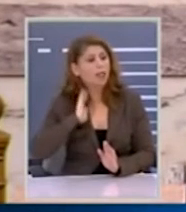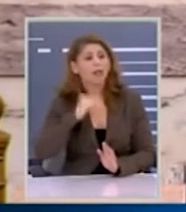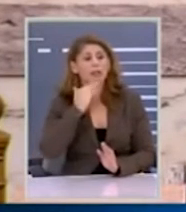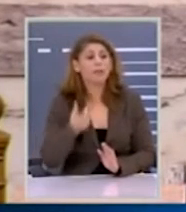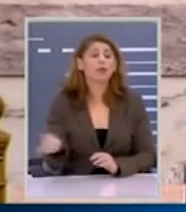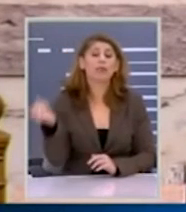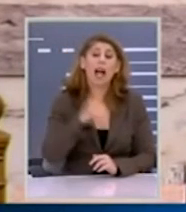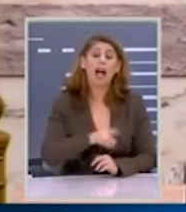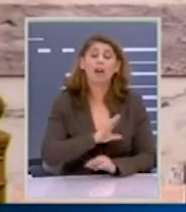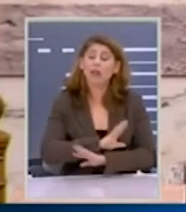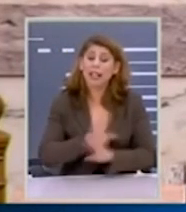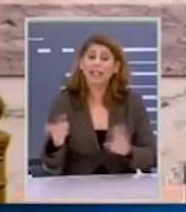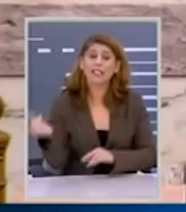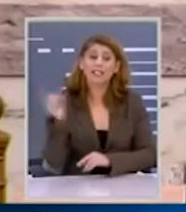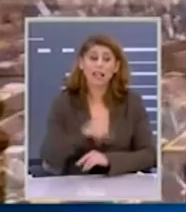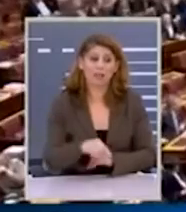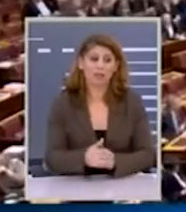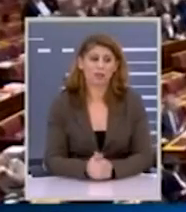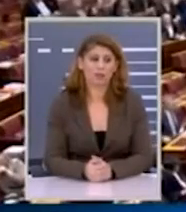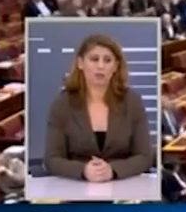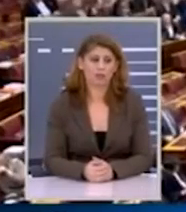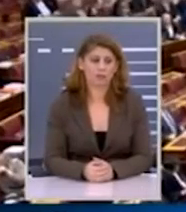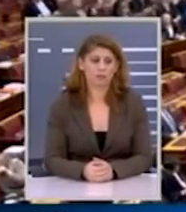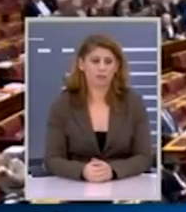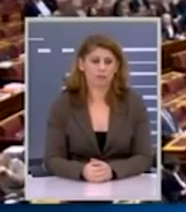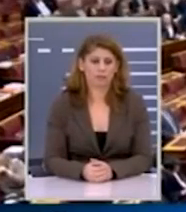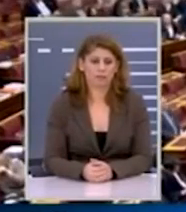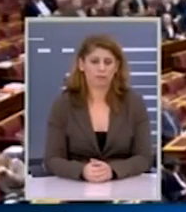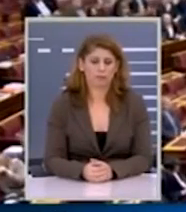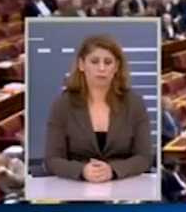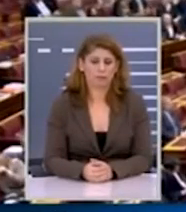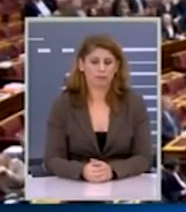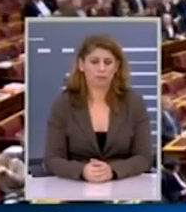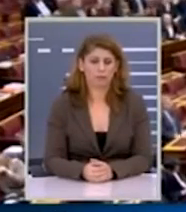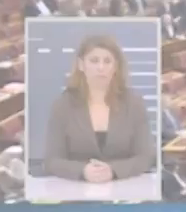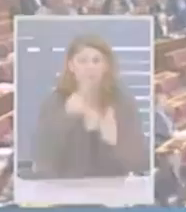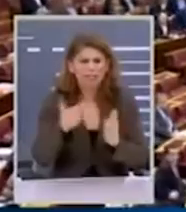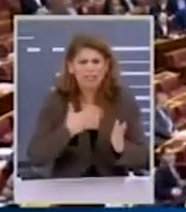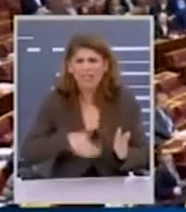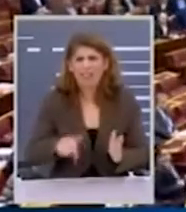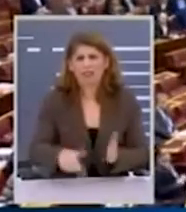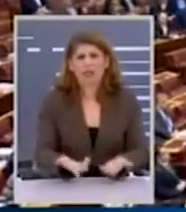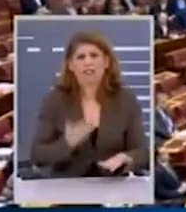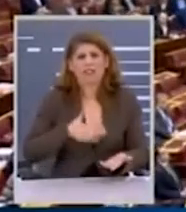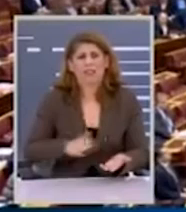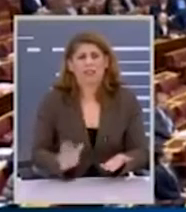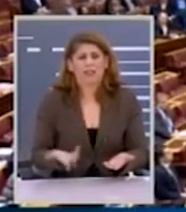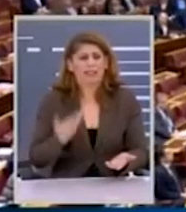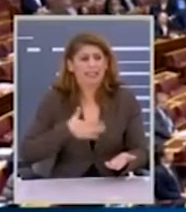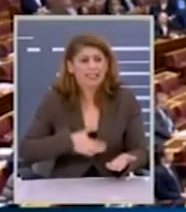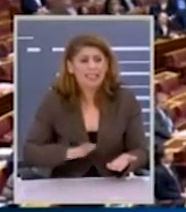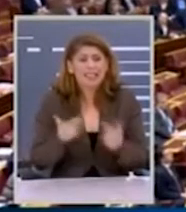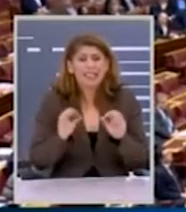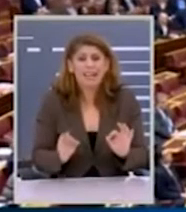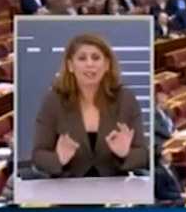άλλος να σταματήσει αυτό το έγκλημα. Λοιπόν, κύριε Πρόεδρε, συνηθίσαμε από τη δημόσια αντιπρόθεσμα. Αν τι